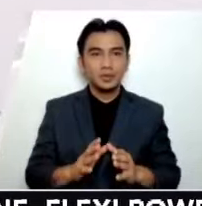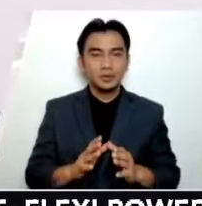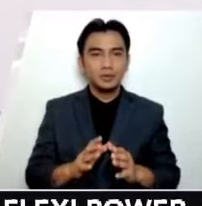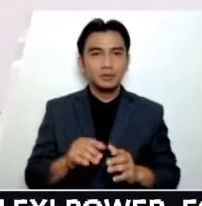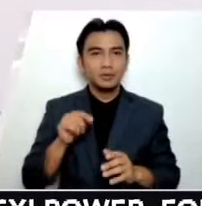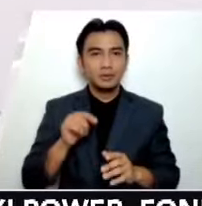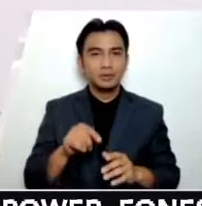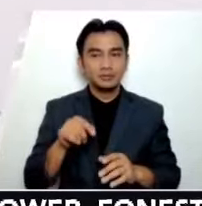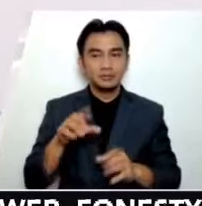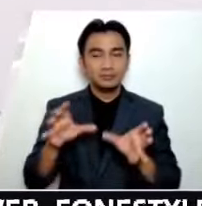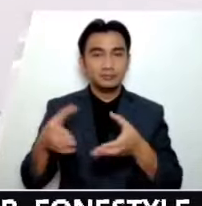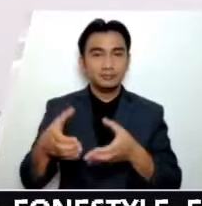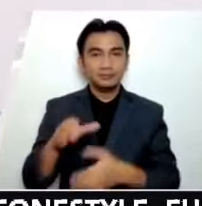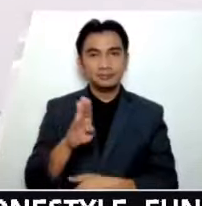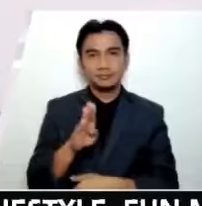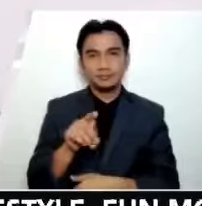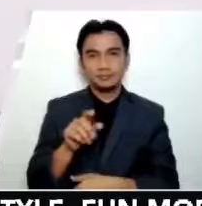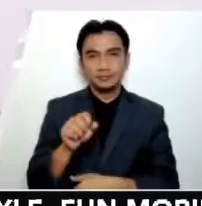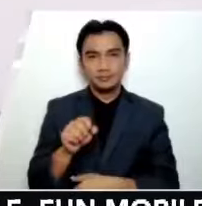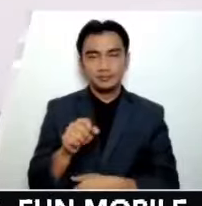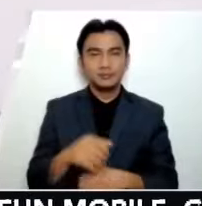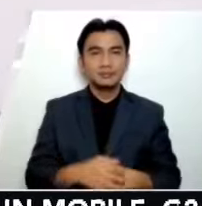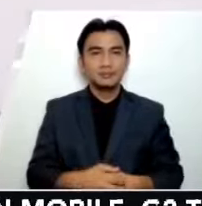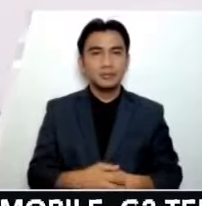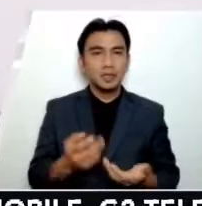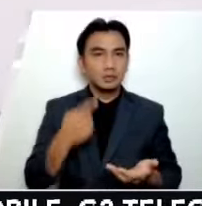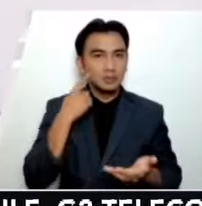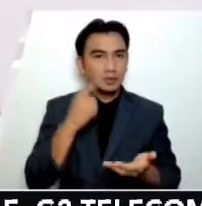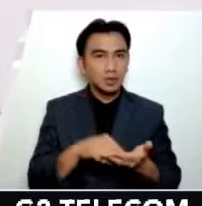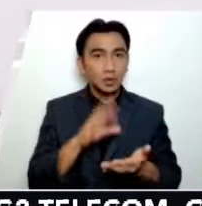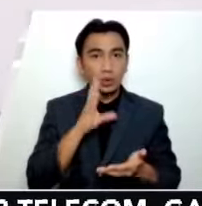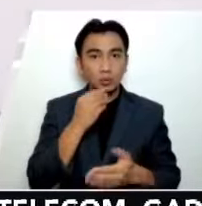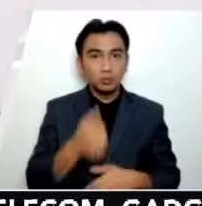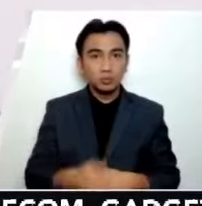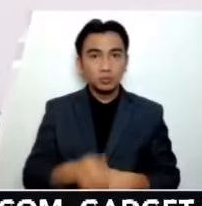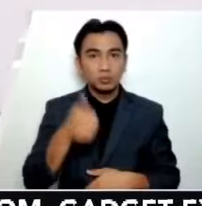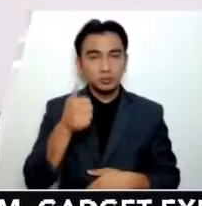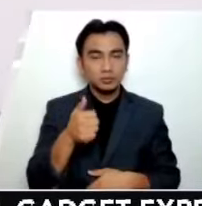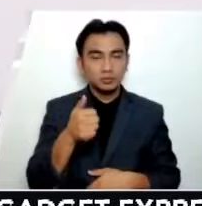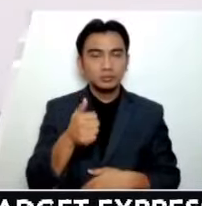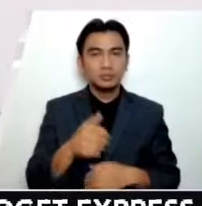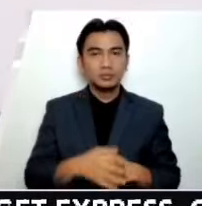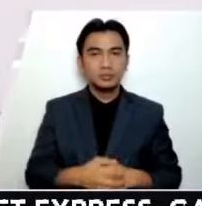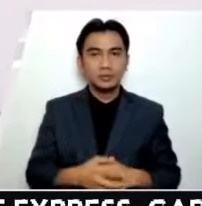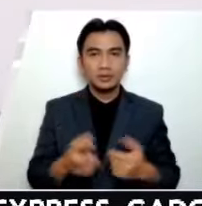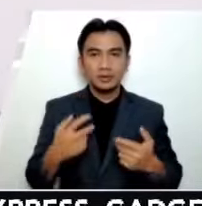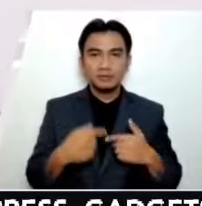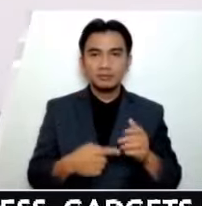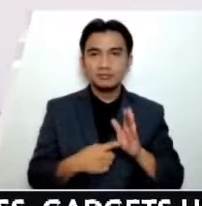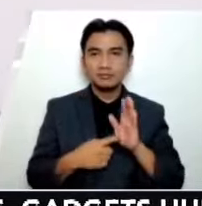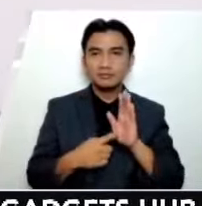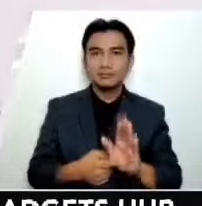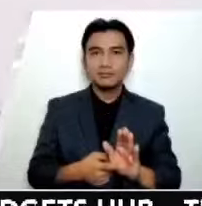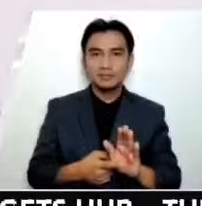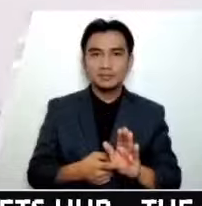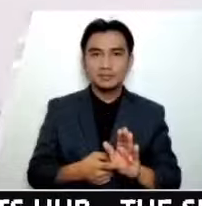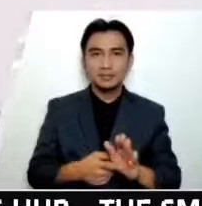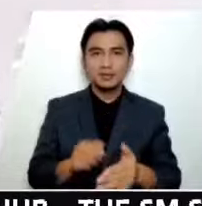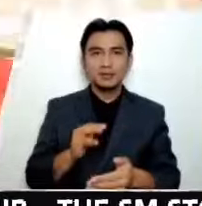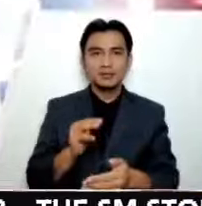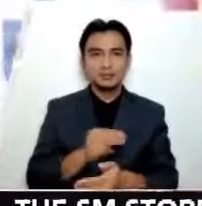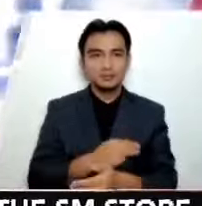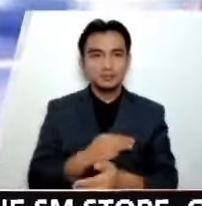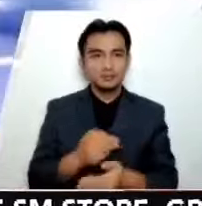BTS. Kilalani naman ang mga nagugi at agaw eksena sa MTV Video Music Awards sa report ni Lars